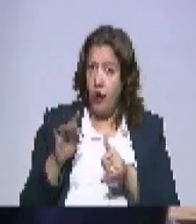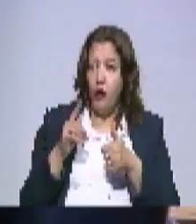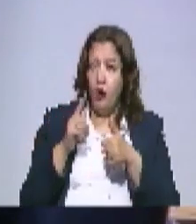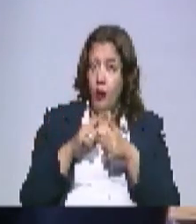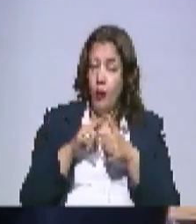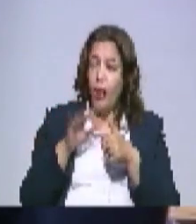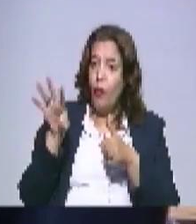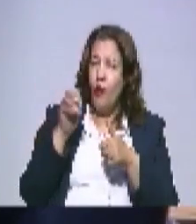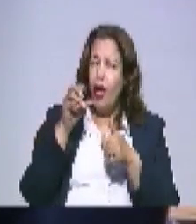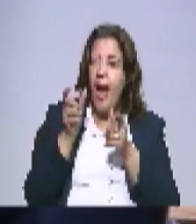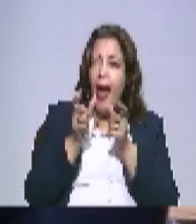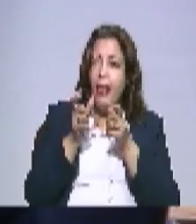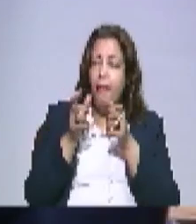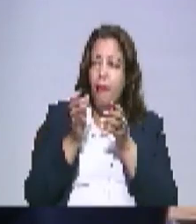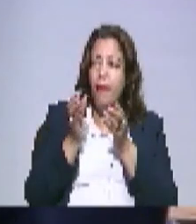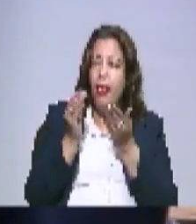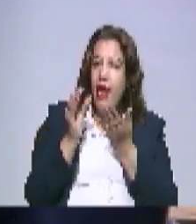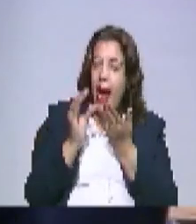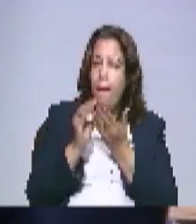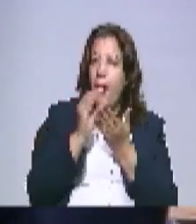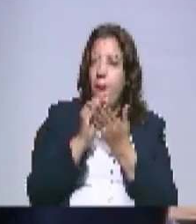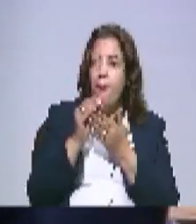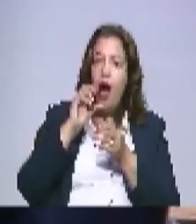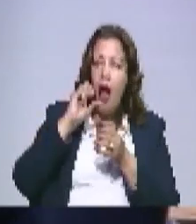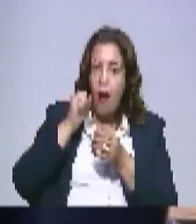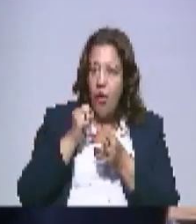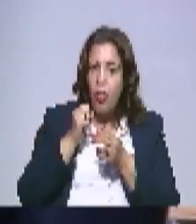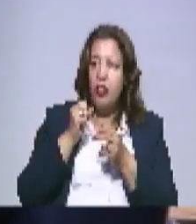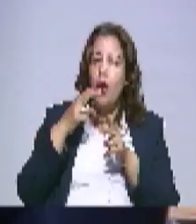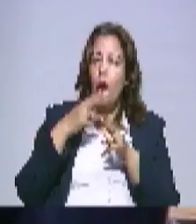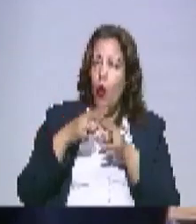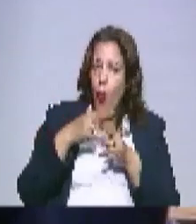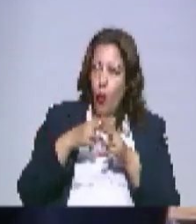واحده من كل حاجه يعني، جزرايه، كوسايه، بطاطسايه،